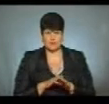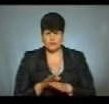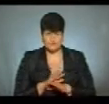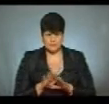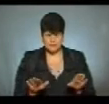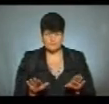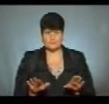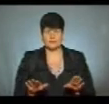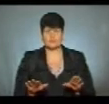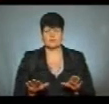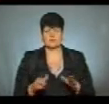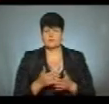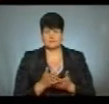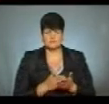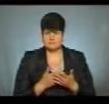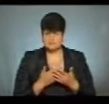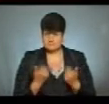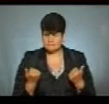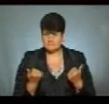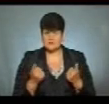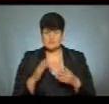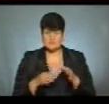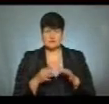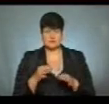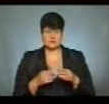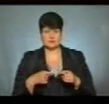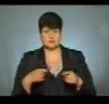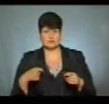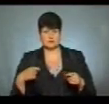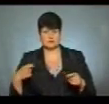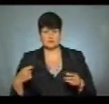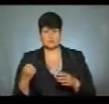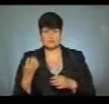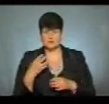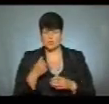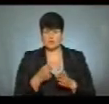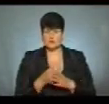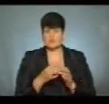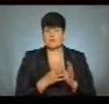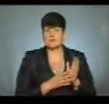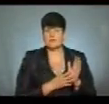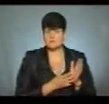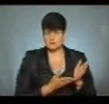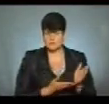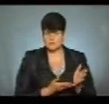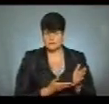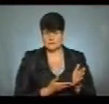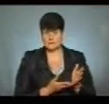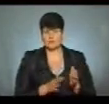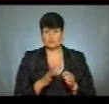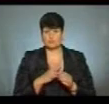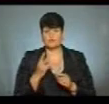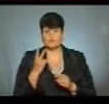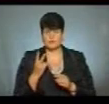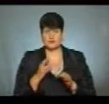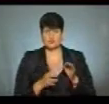якісно, не в повному обсязі. І це судовий процес йшов від 2014 року аж по 2019. І було дві